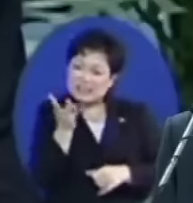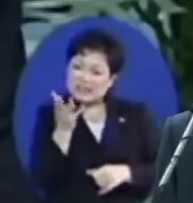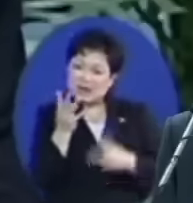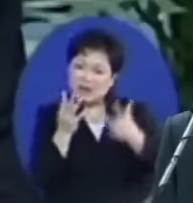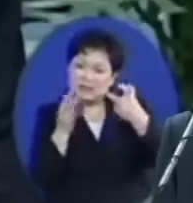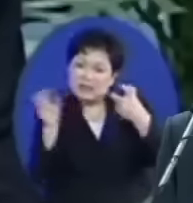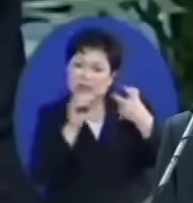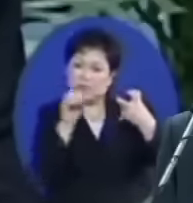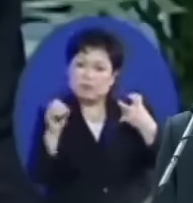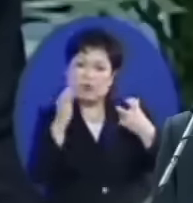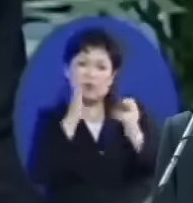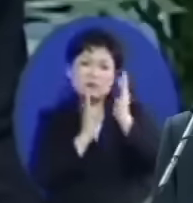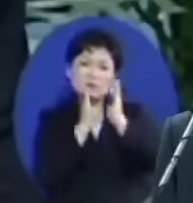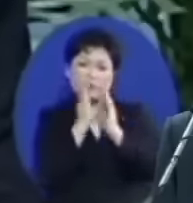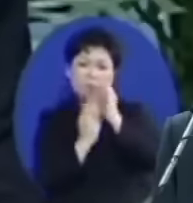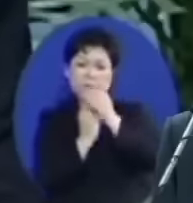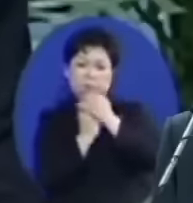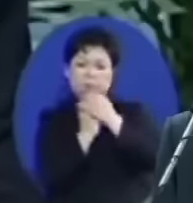70%가 다 삭이 나서